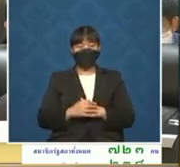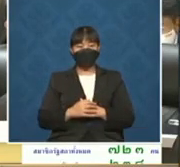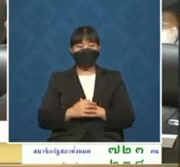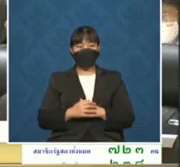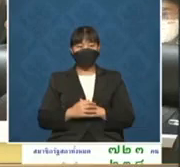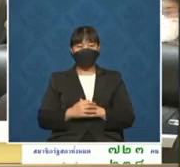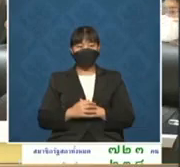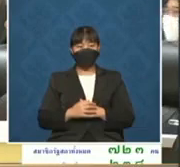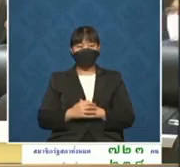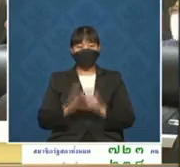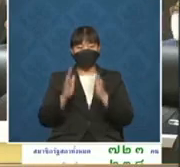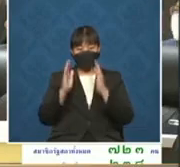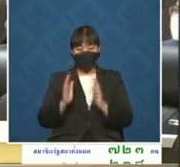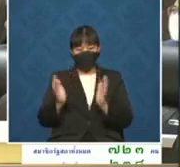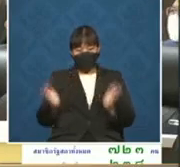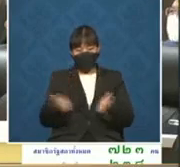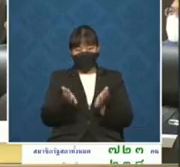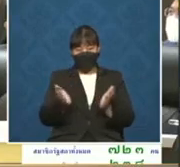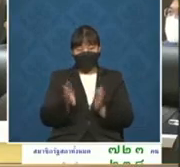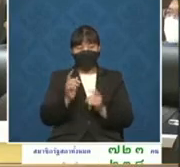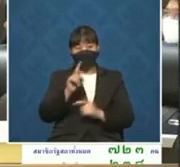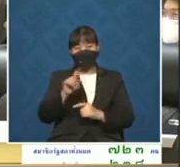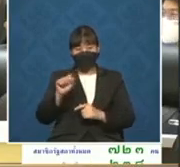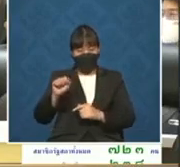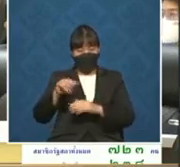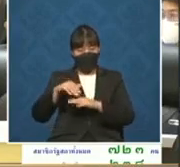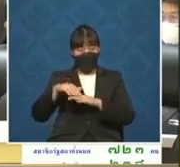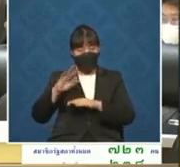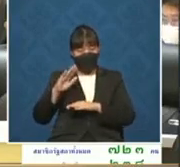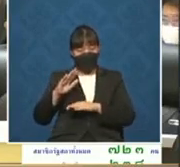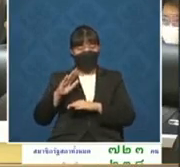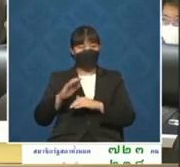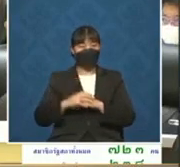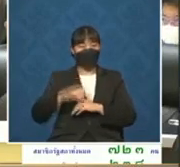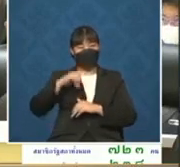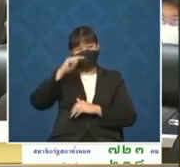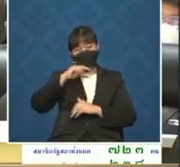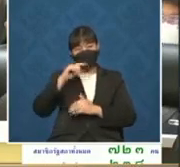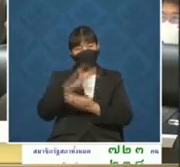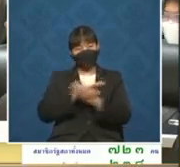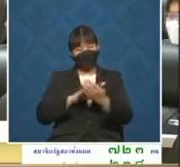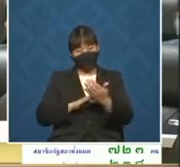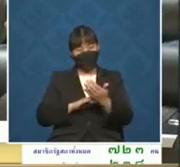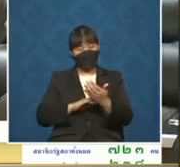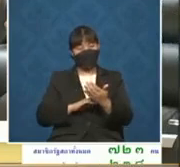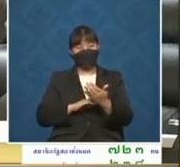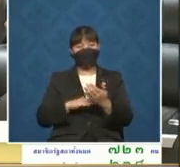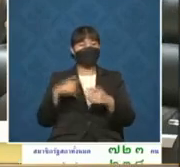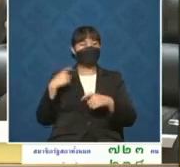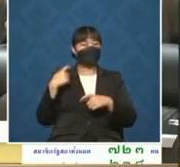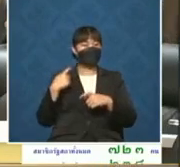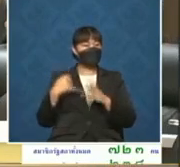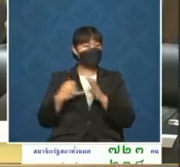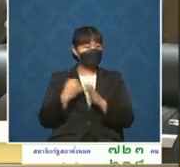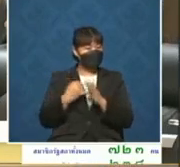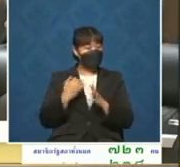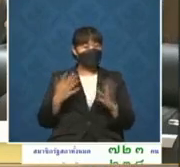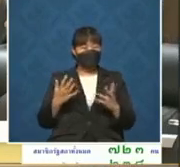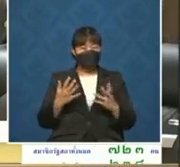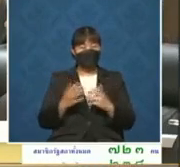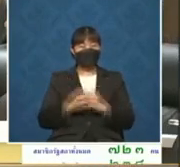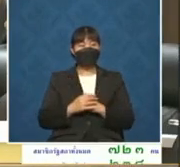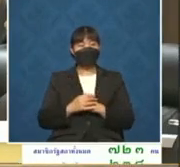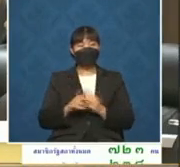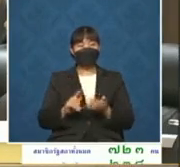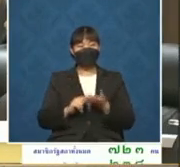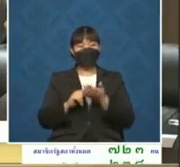งว่าในพระปรมาภิไธยแต่คนตัดสินคือใครคือผู้พิพากษาครับแล้วก็มีหลายชั้นด้วยชั้นต้นอุทธรณ์ฎีก